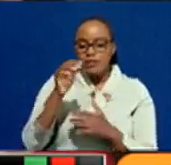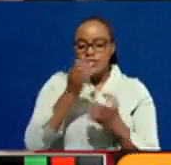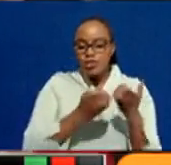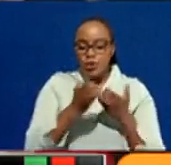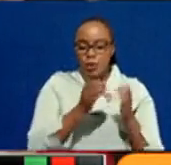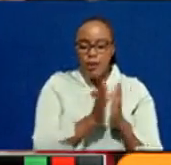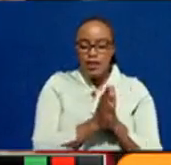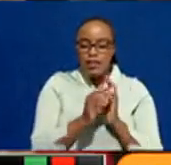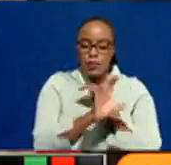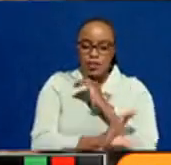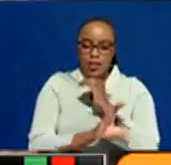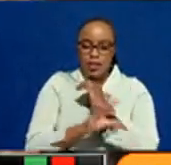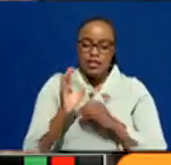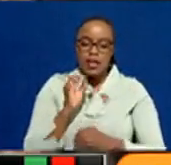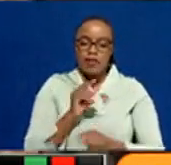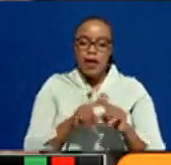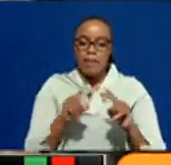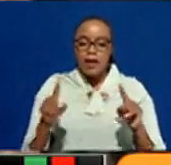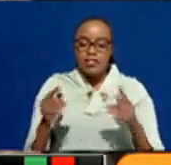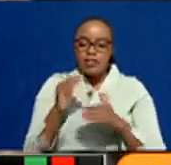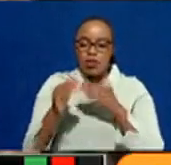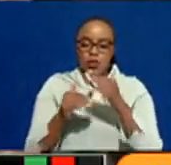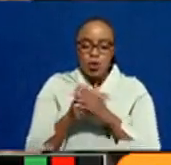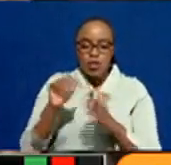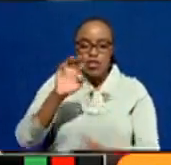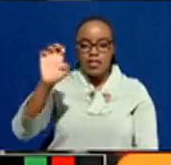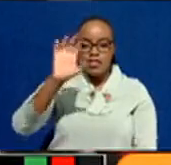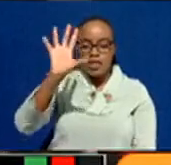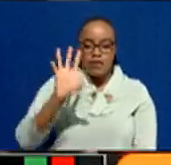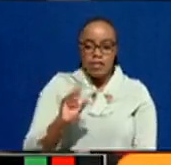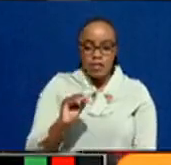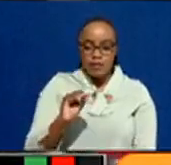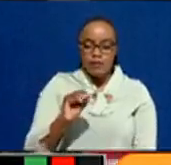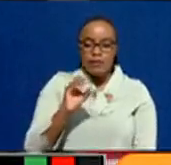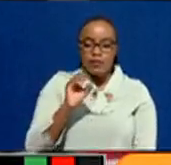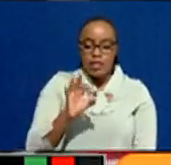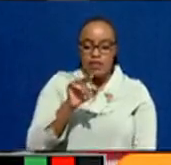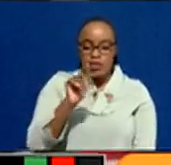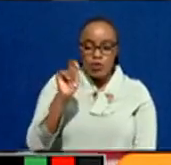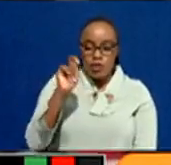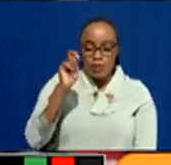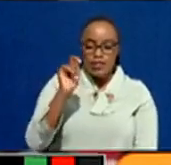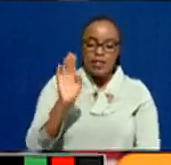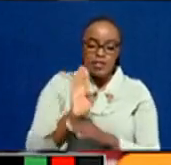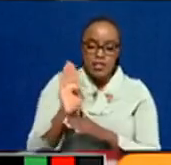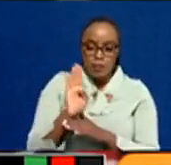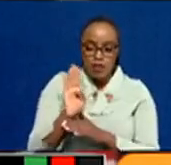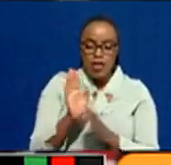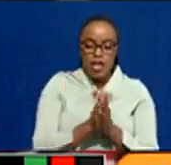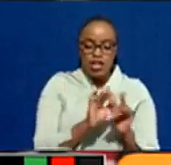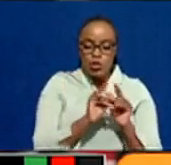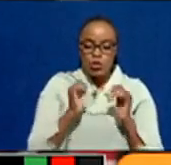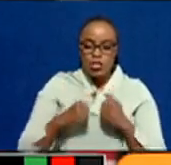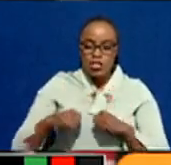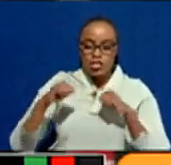baina ya nchi zetu lakini na ukanda wote wa Afrika Mashariki. Nikiwa rais wa Burundi na mwenyekiti